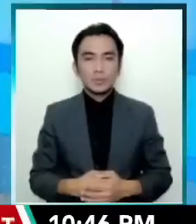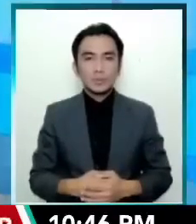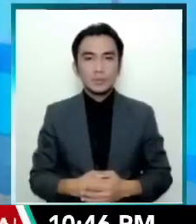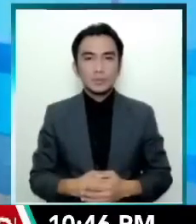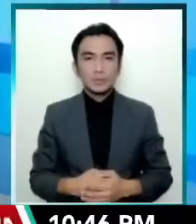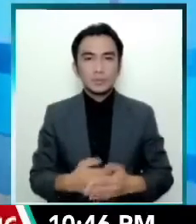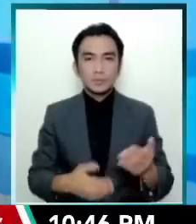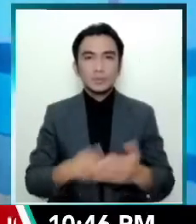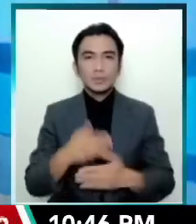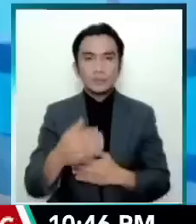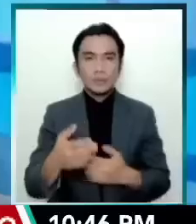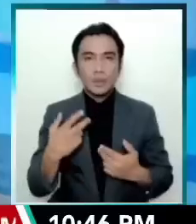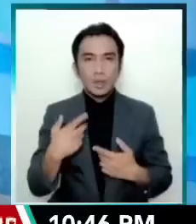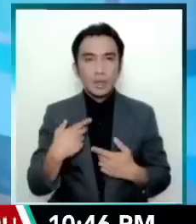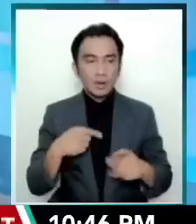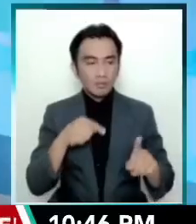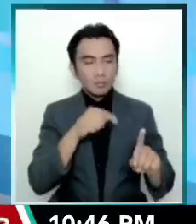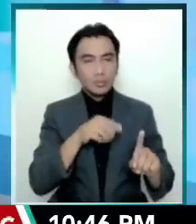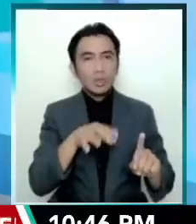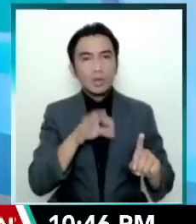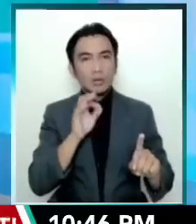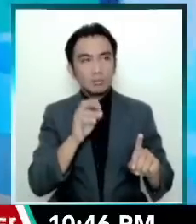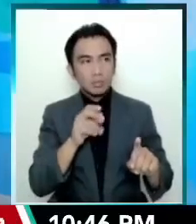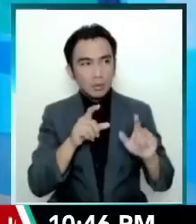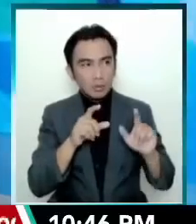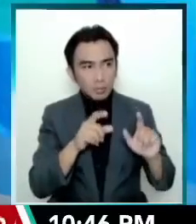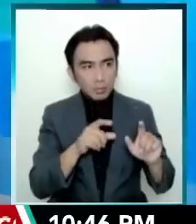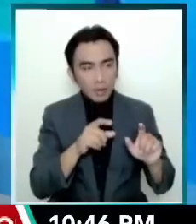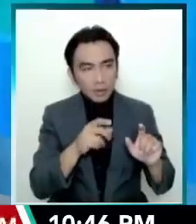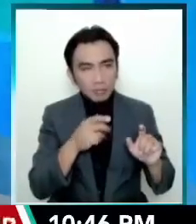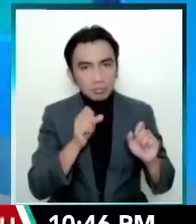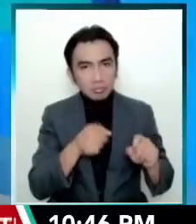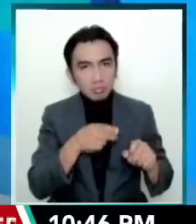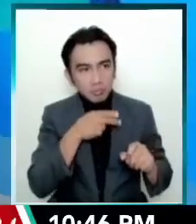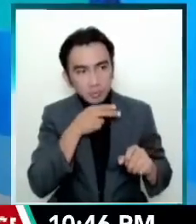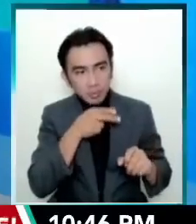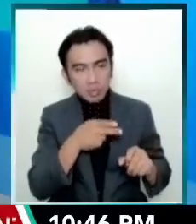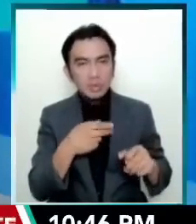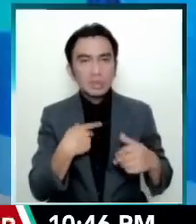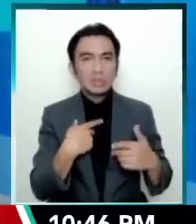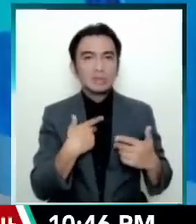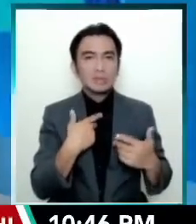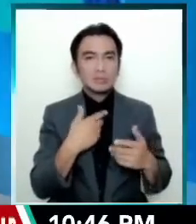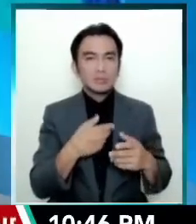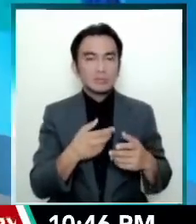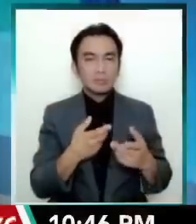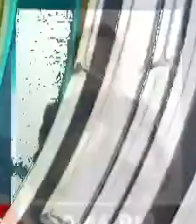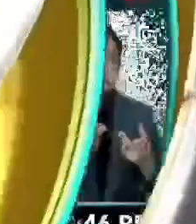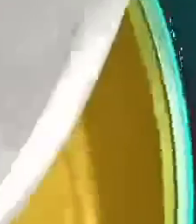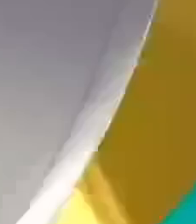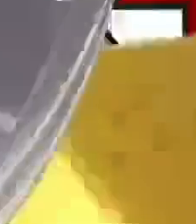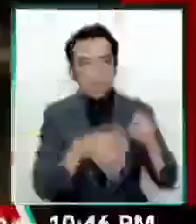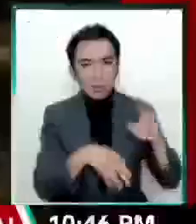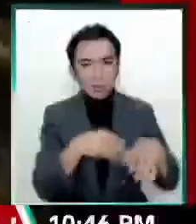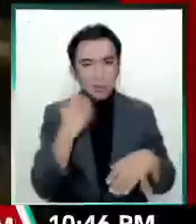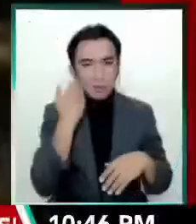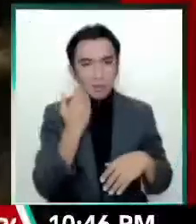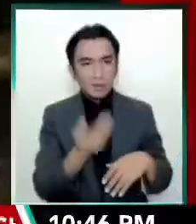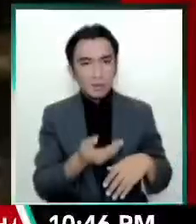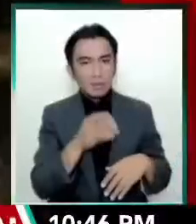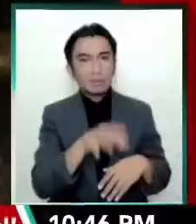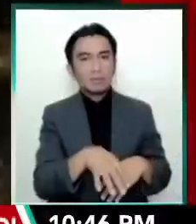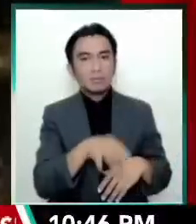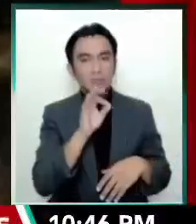isang hinihinalang biktima ng salvage o summary execution ang natagpuan sa Iloilo. May spot report si Jonathan Andal.